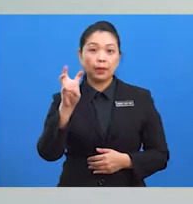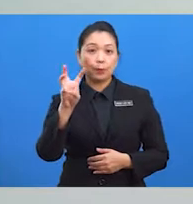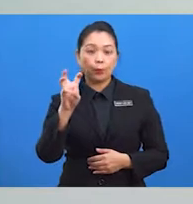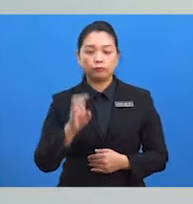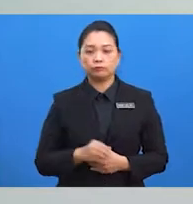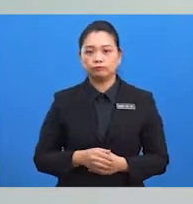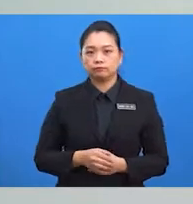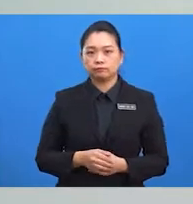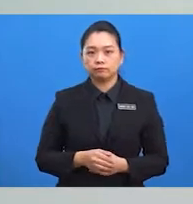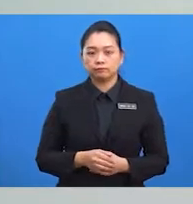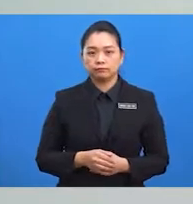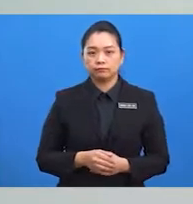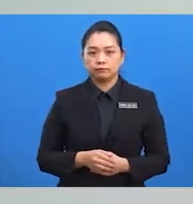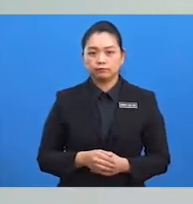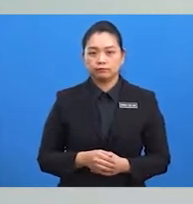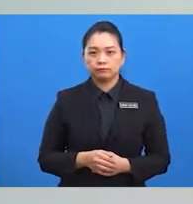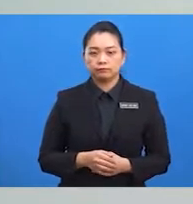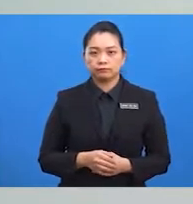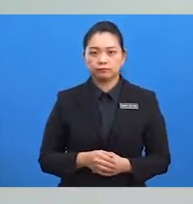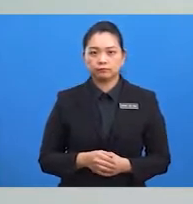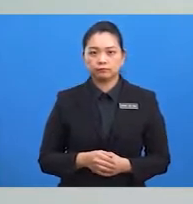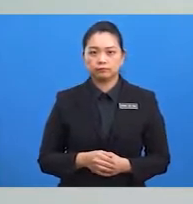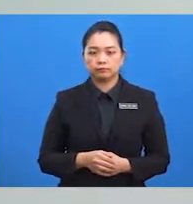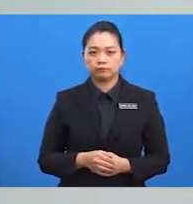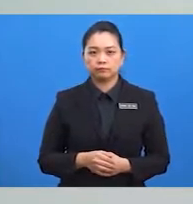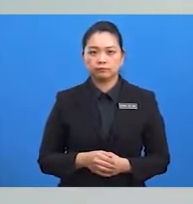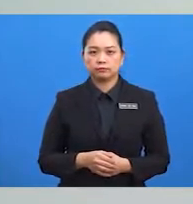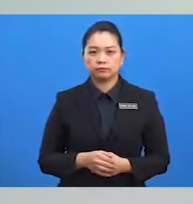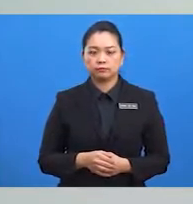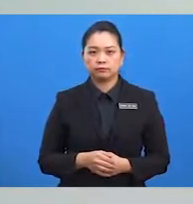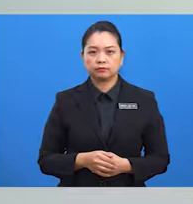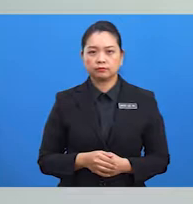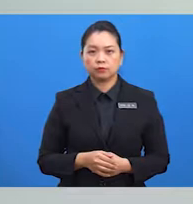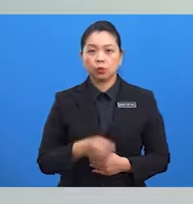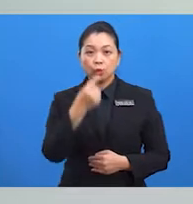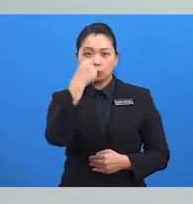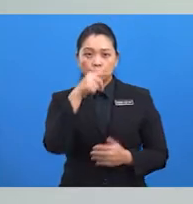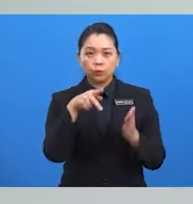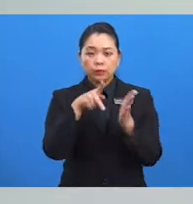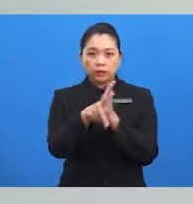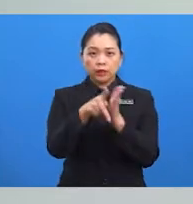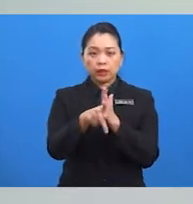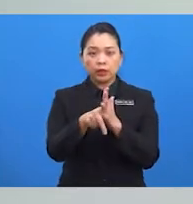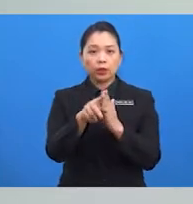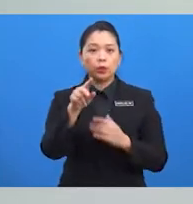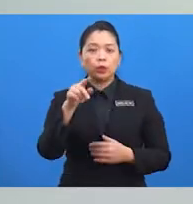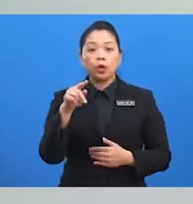coba 60 daripada sinar and greet yg berfungsi untuk membasmi kuman